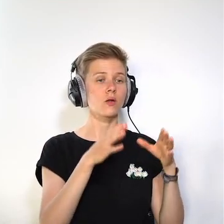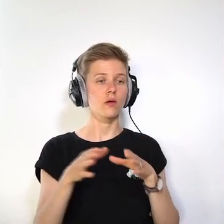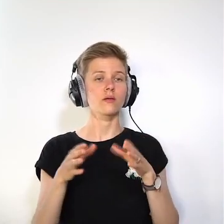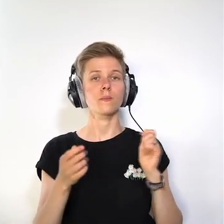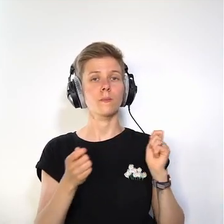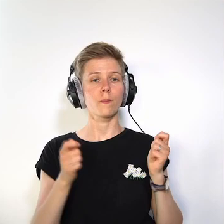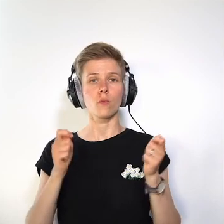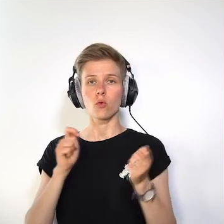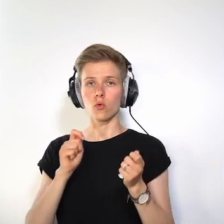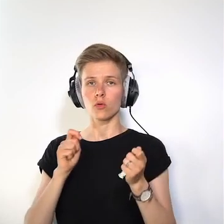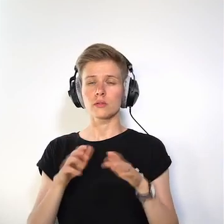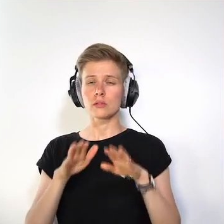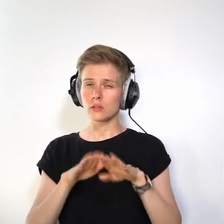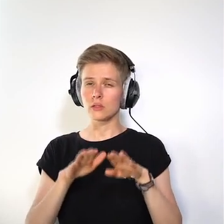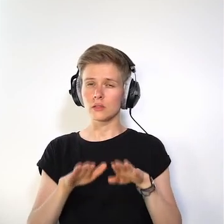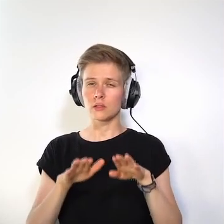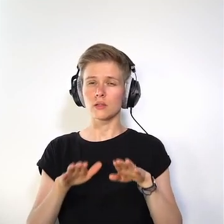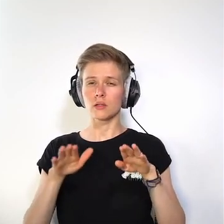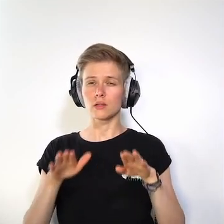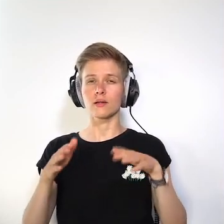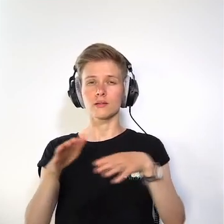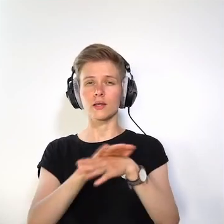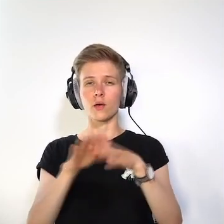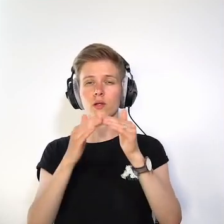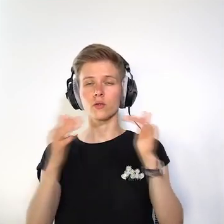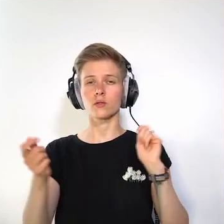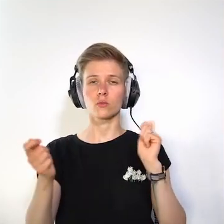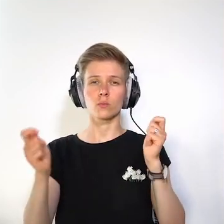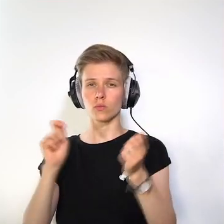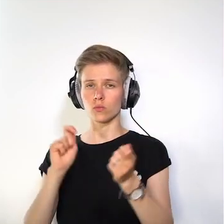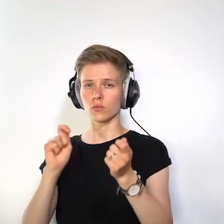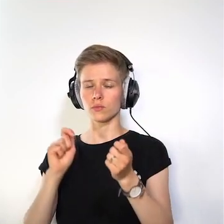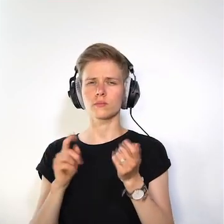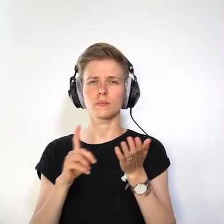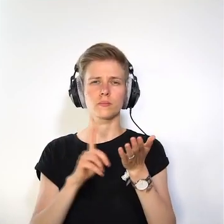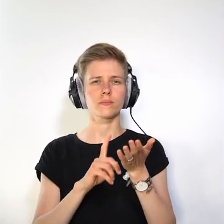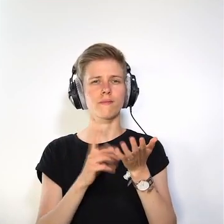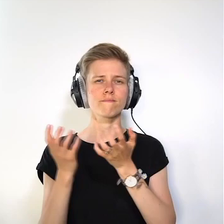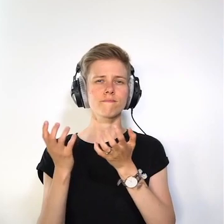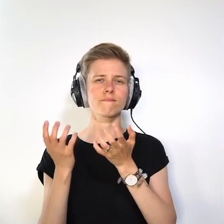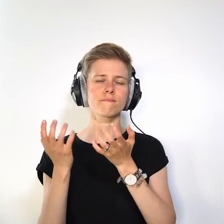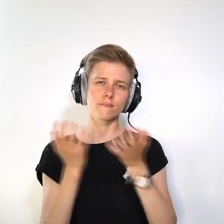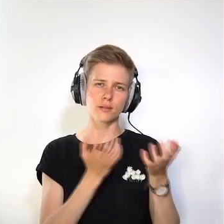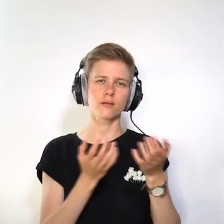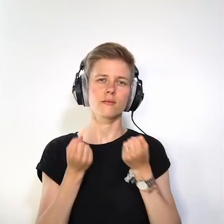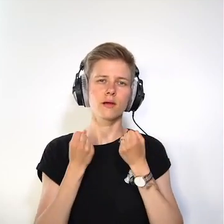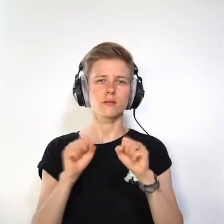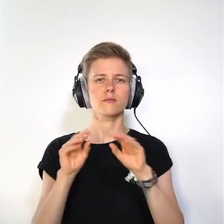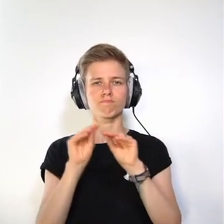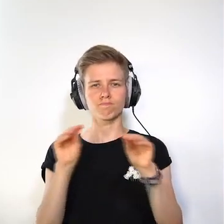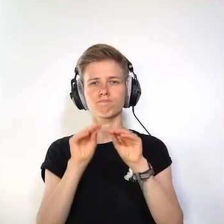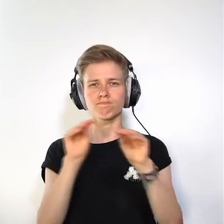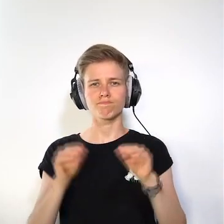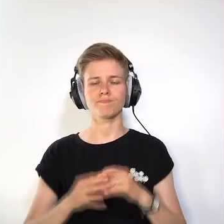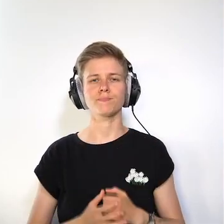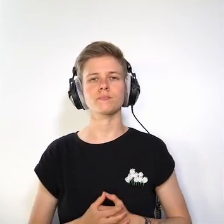tapahtunut, niin se hirveän hitaasti siirtyy niihin käytäntöihin, ellei sitä aktiivista kouluttamista ole. Ja se, minkä mä huomaan, että